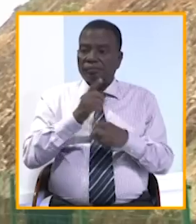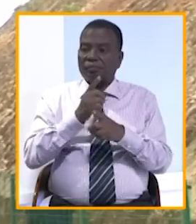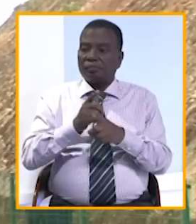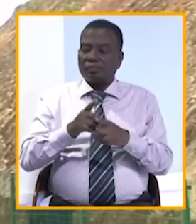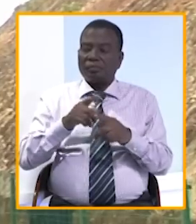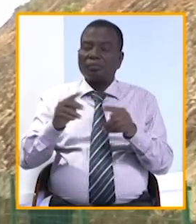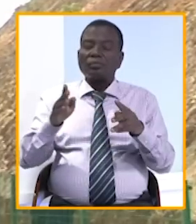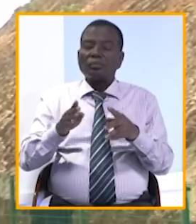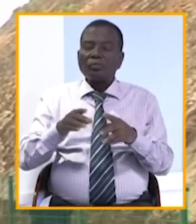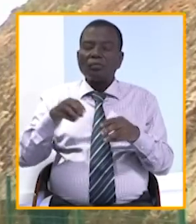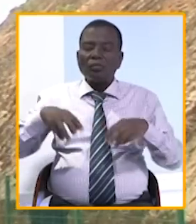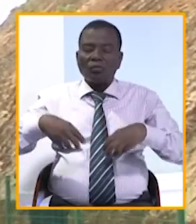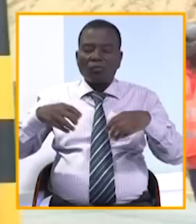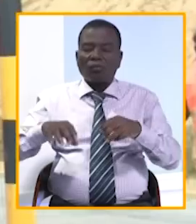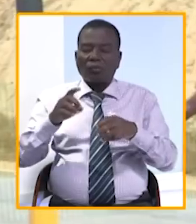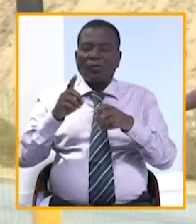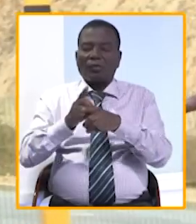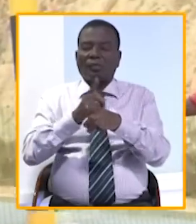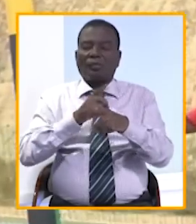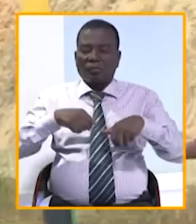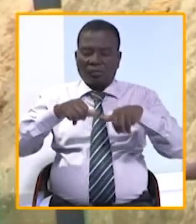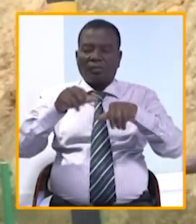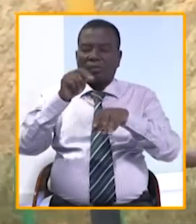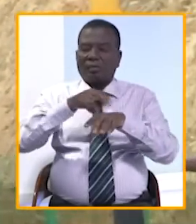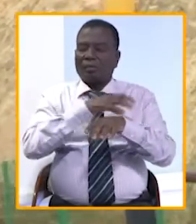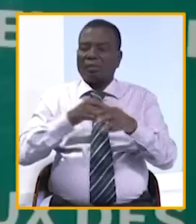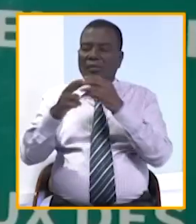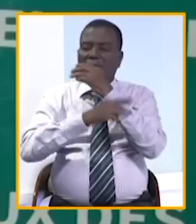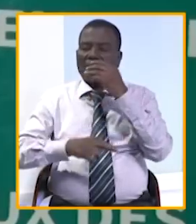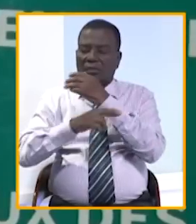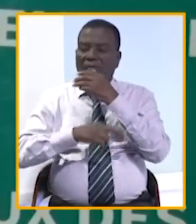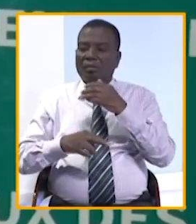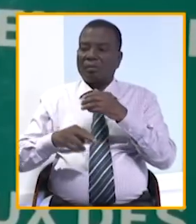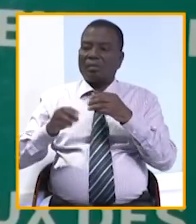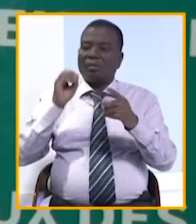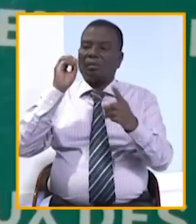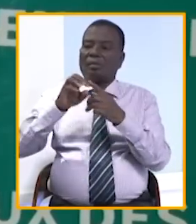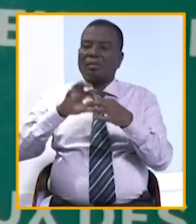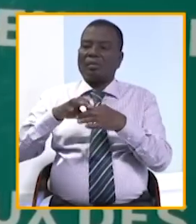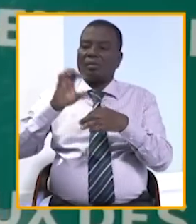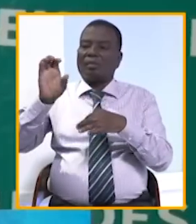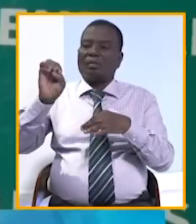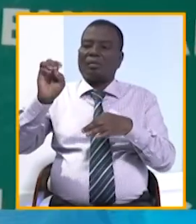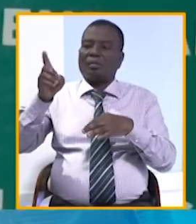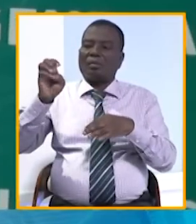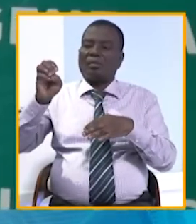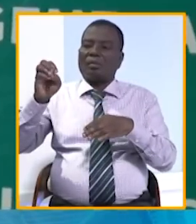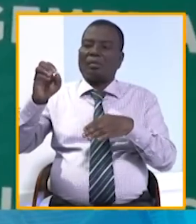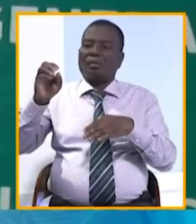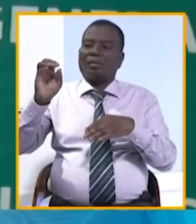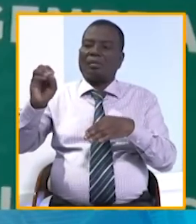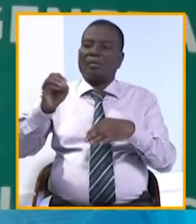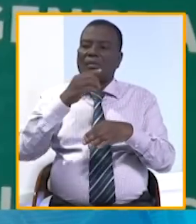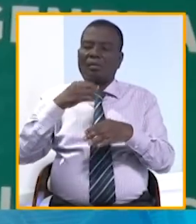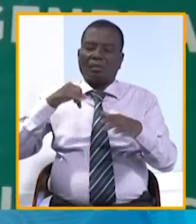garantissant aussi bien le commerce, le développement durable que l'intégration régionale. L'objectif de la CEDEAO, c'est une intégration